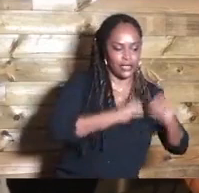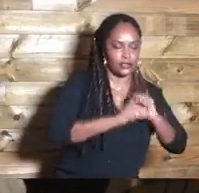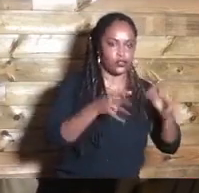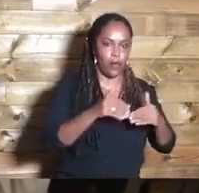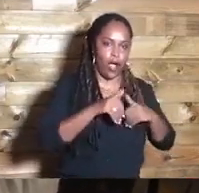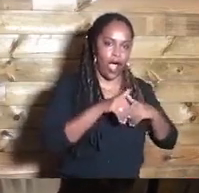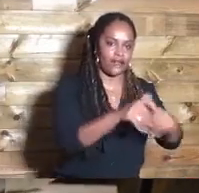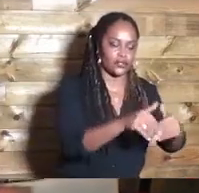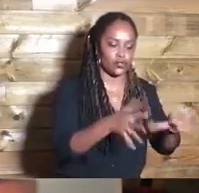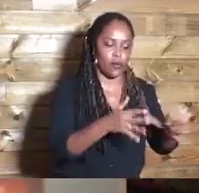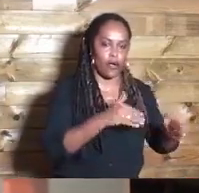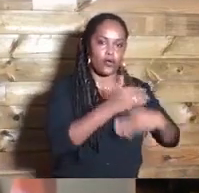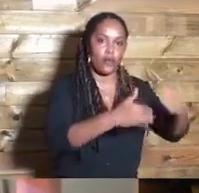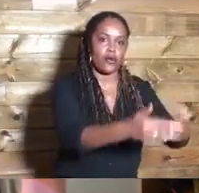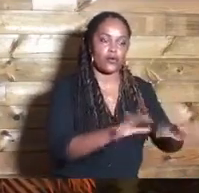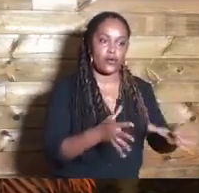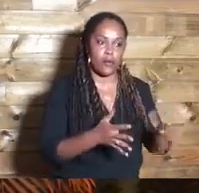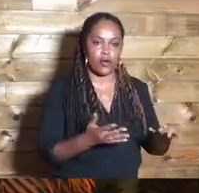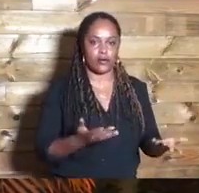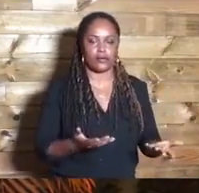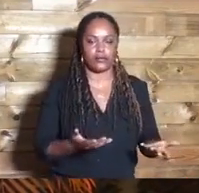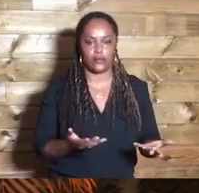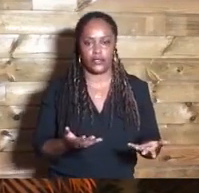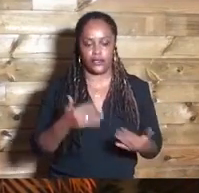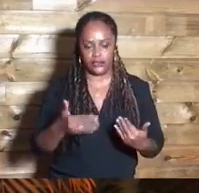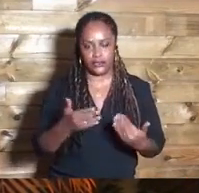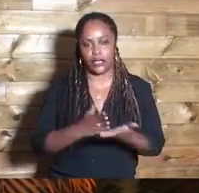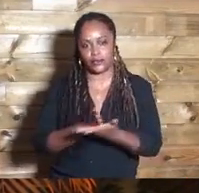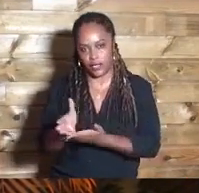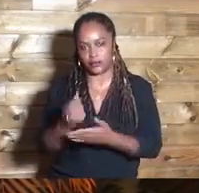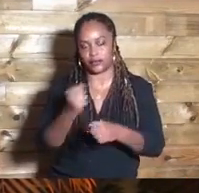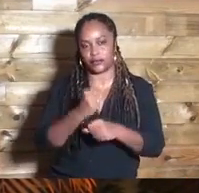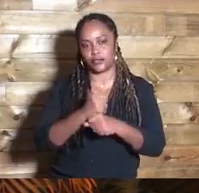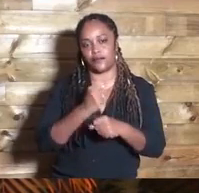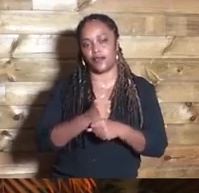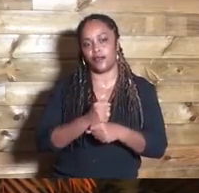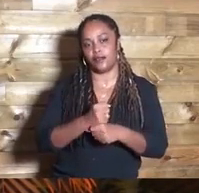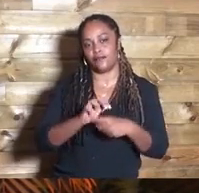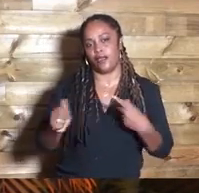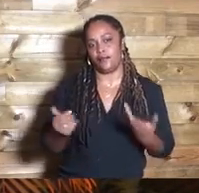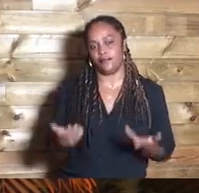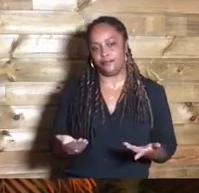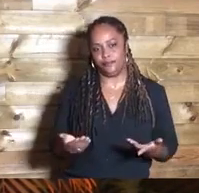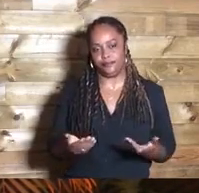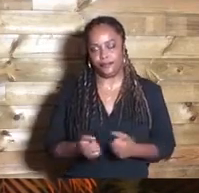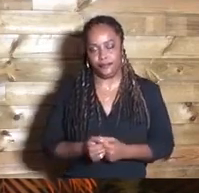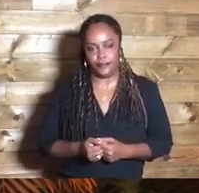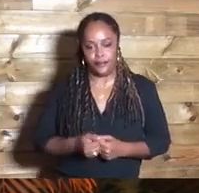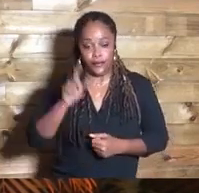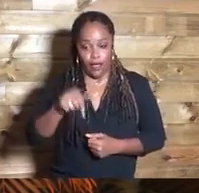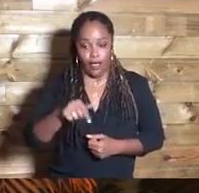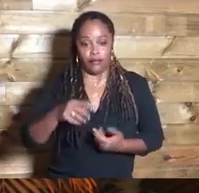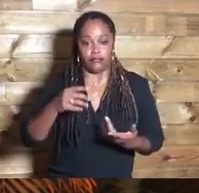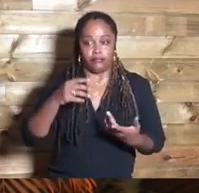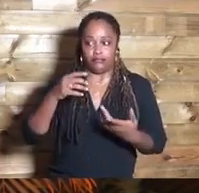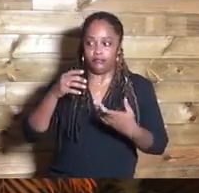avancer? Qui nous peut. Il faut nous bout avec ça. Et donc, c'est tout sens à travail là, nous avons fait là. Et nous avons travaillé à ce bitin qui sont observatoires